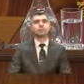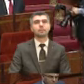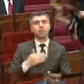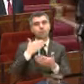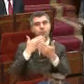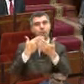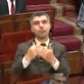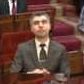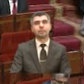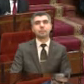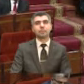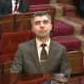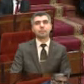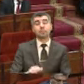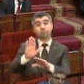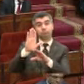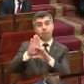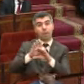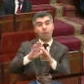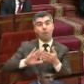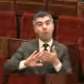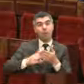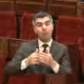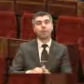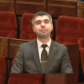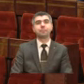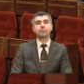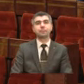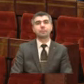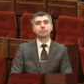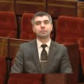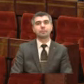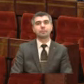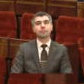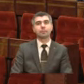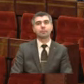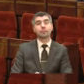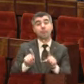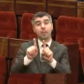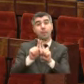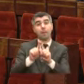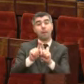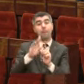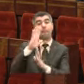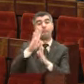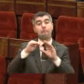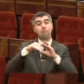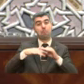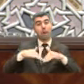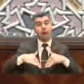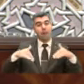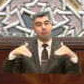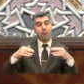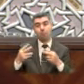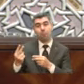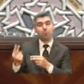الأمينة. وأخبر السيدات والسادة النواب المحترمين على أن البرلمان بمجلسيه سيعقد